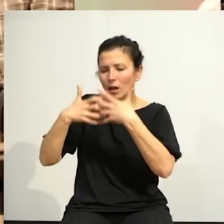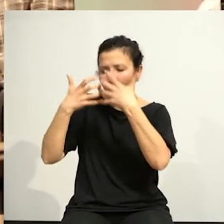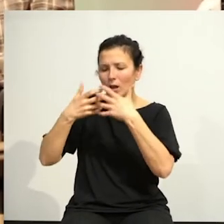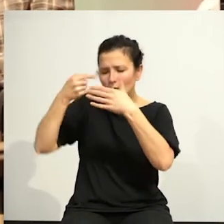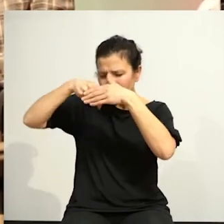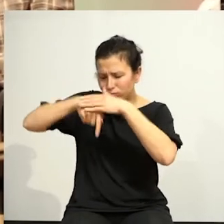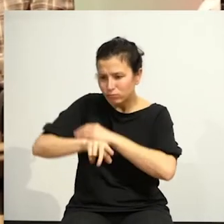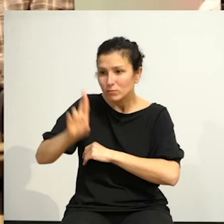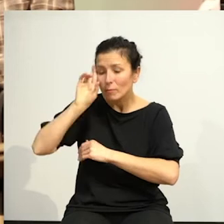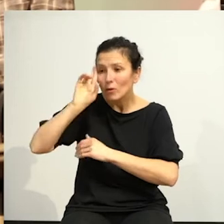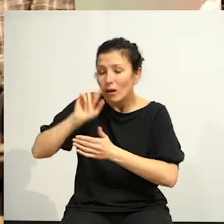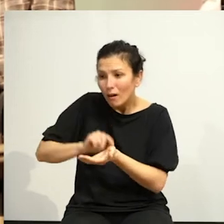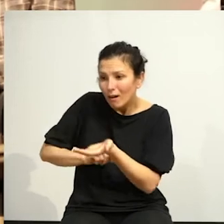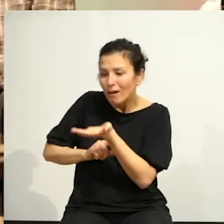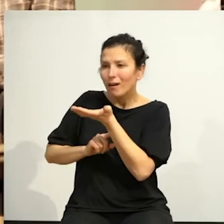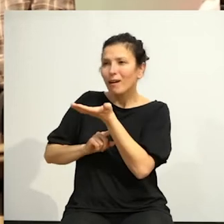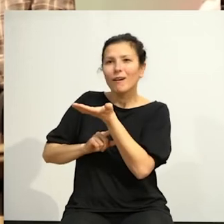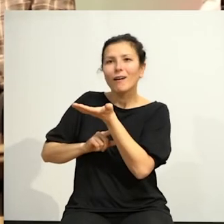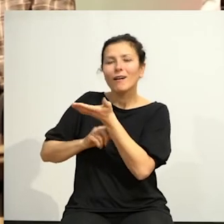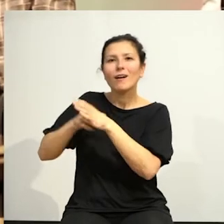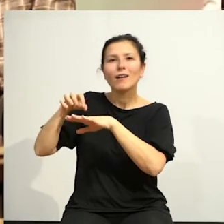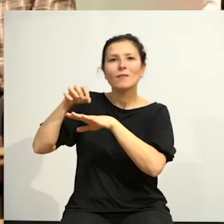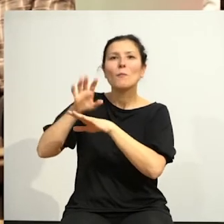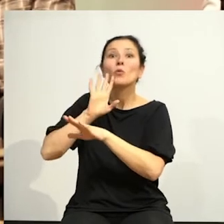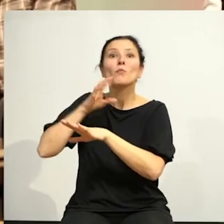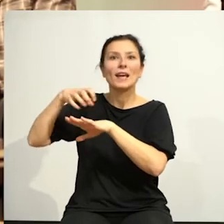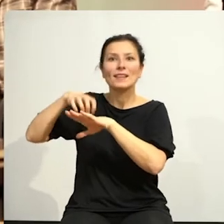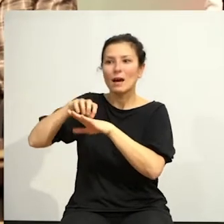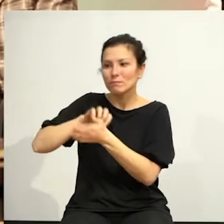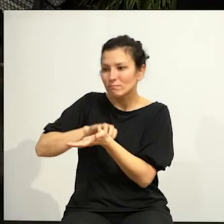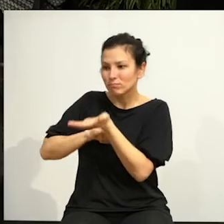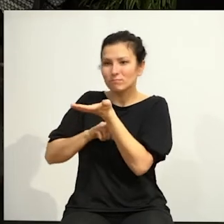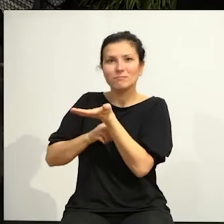środku jest ten diament, który każdy sobie może znaleźć. Każdy dla siebie inny.